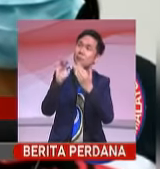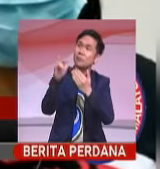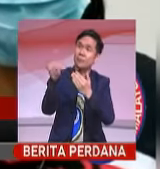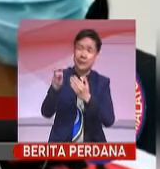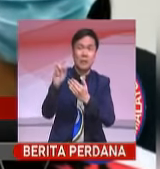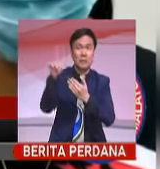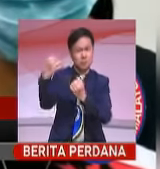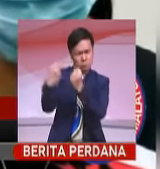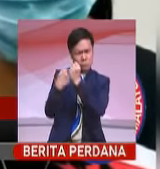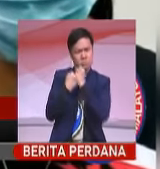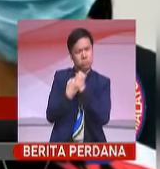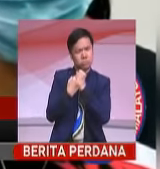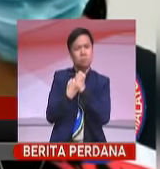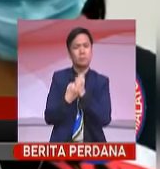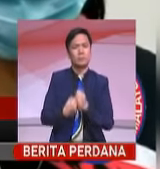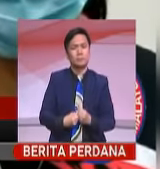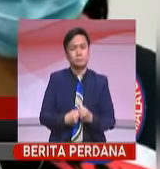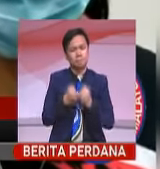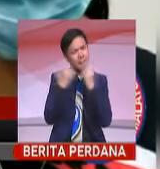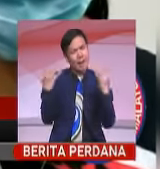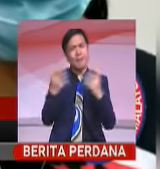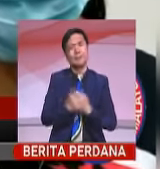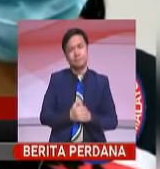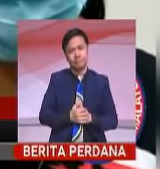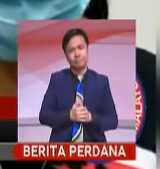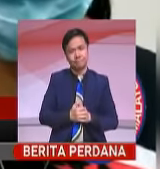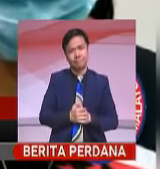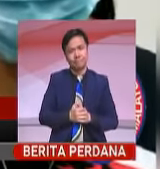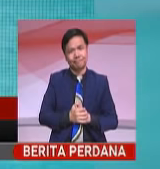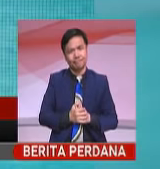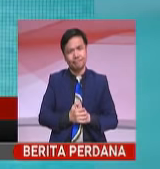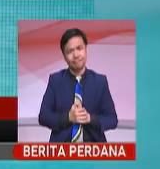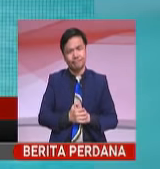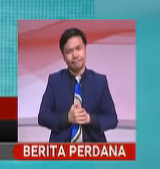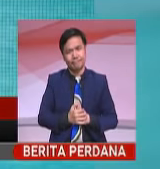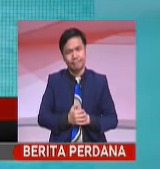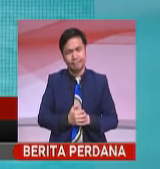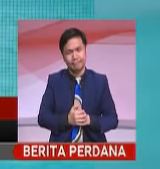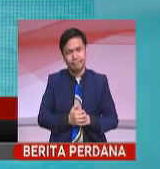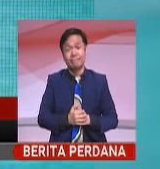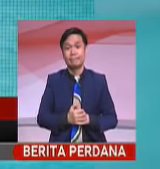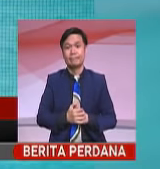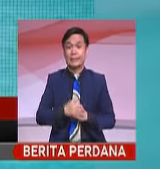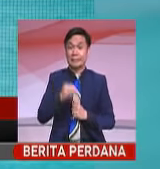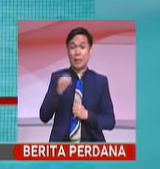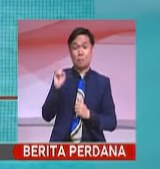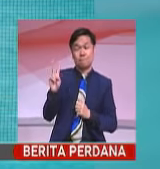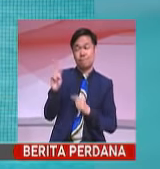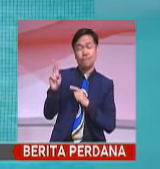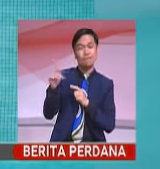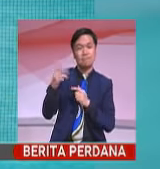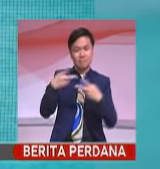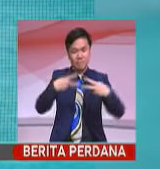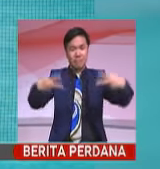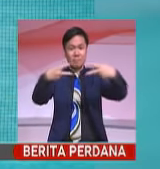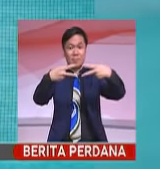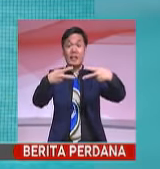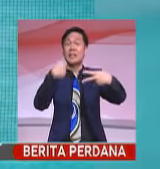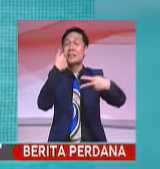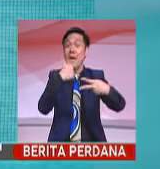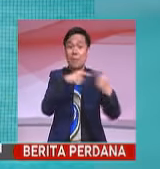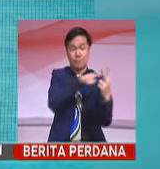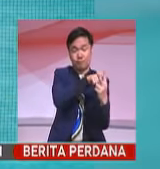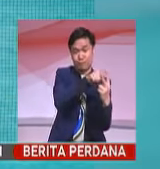telah membantukan kami baik sangat. Cabaran negara di separuh akhir kini digalas